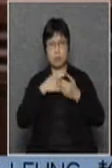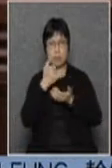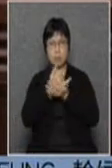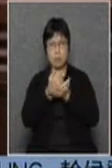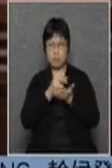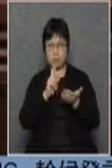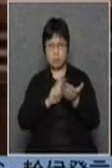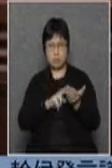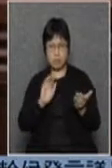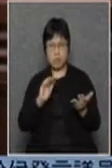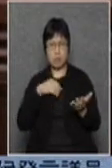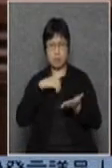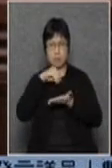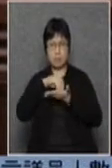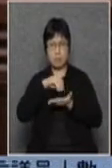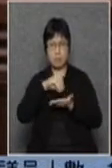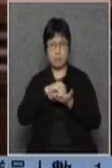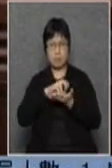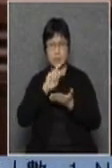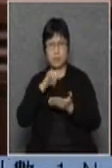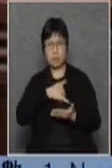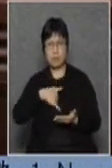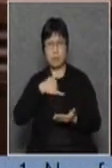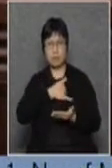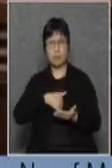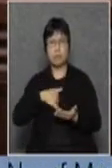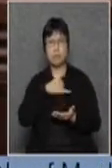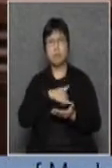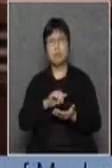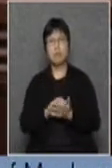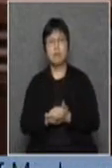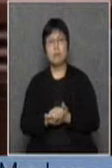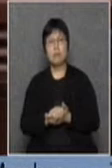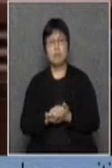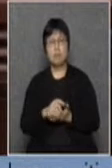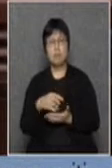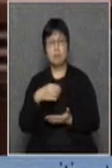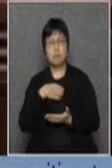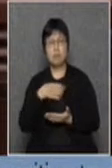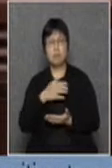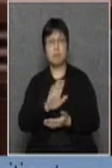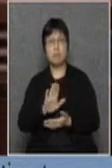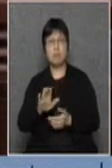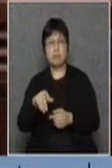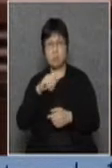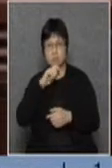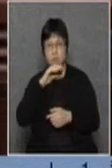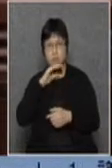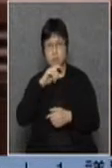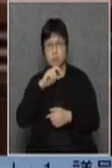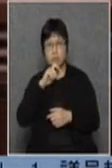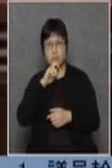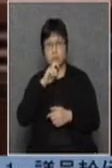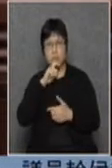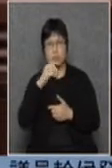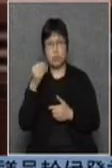性同埋確立性咧係成疑。咁所以我亦都唔覺得，如果係有熱